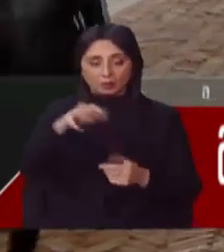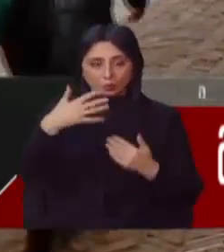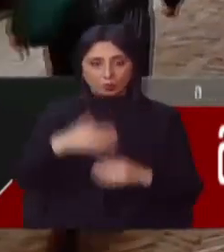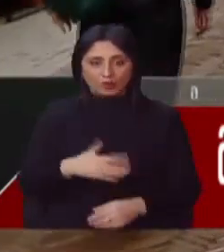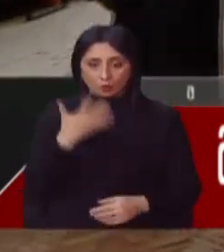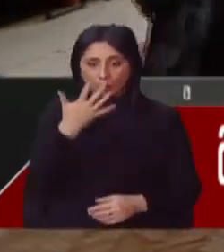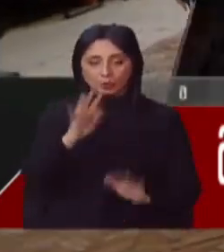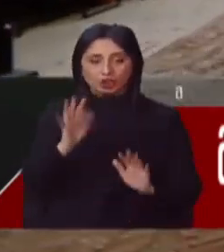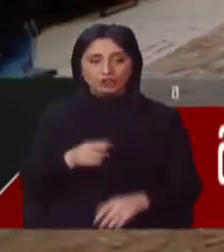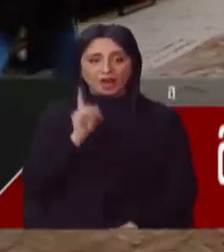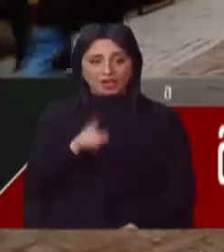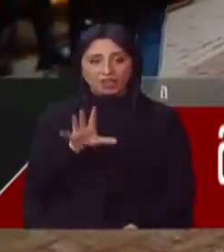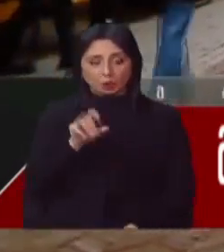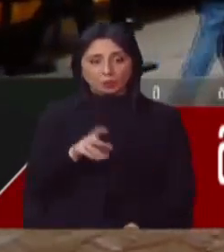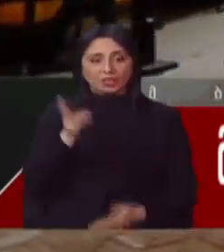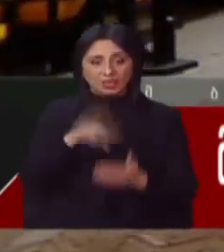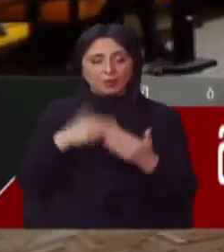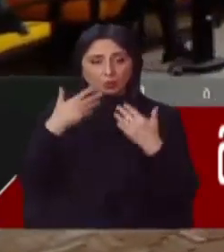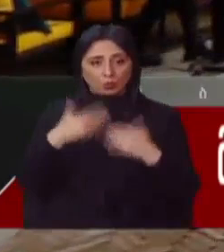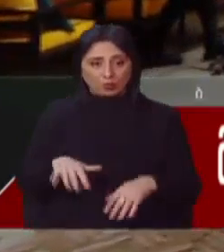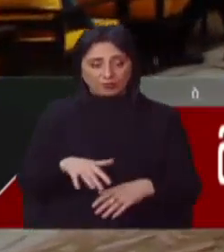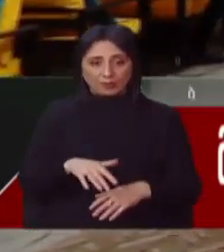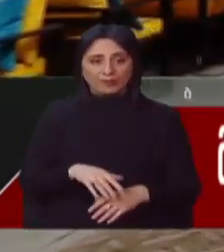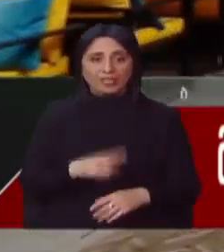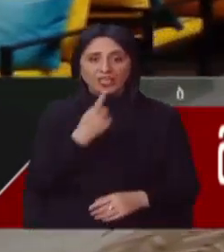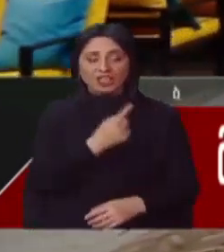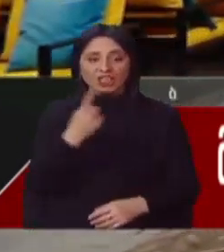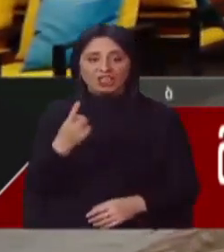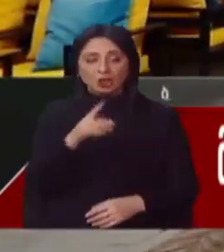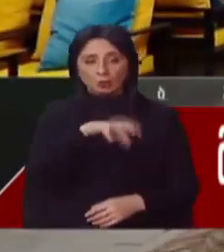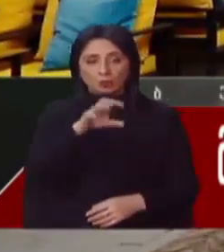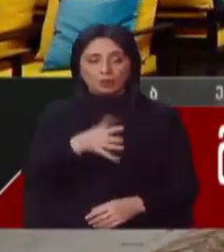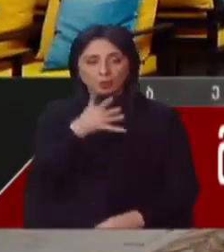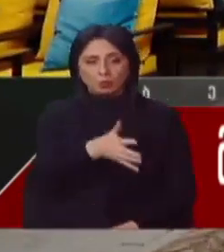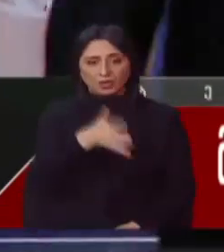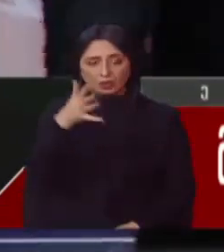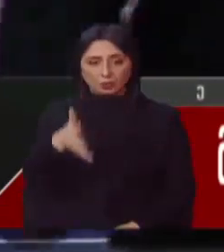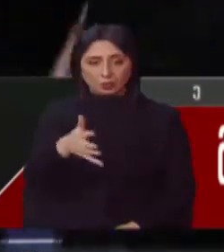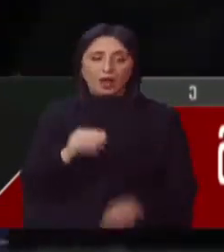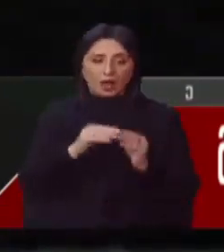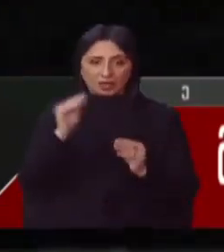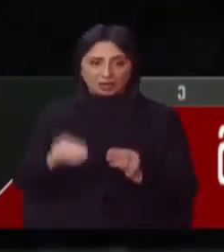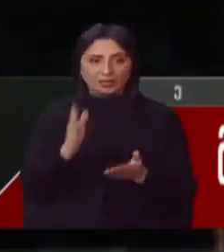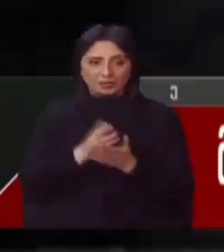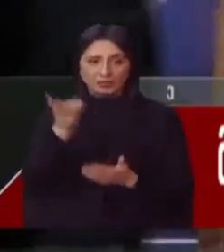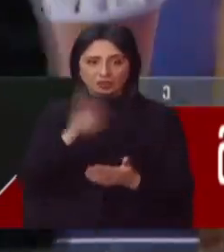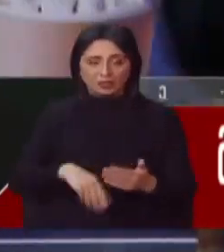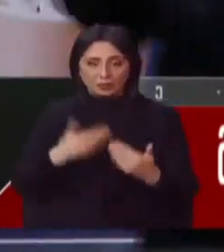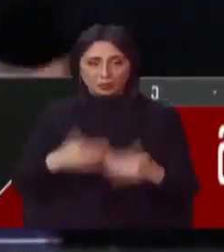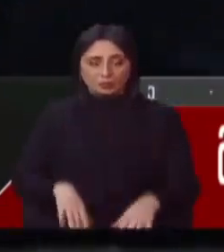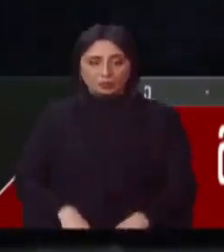5 შემთხვევაში 1500 ლარიანი ჯარიმა გაიცა, თითო ობიექტი კი 5000 და 10000 ლარით დაჯარიმდა.